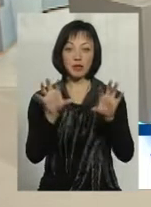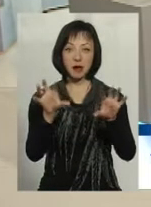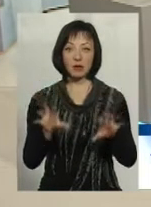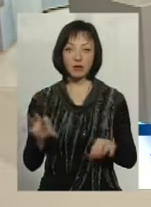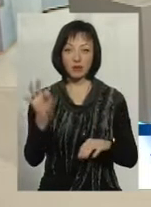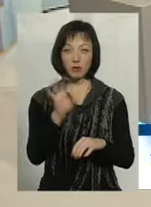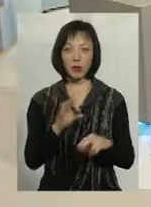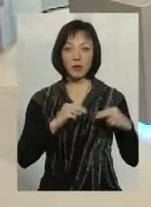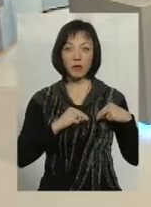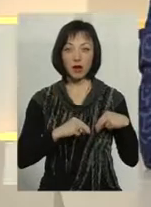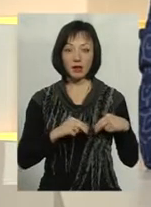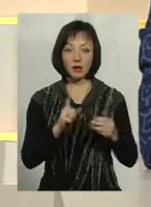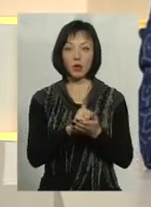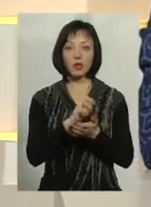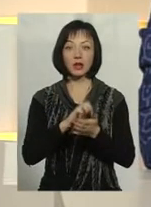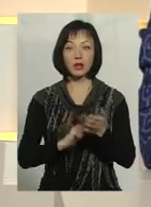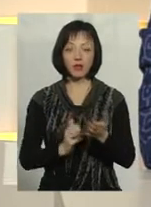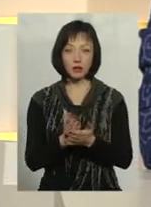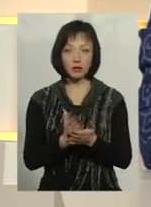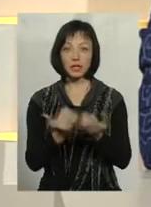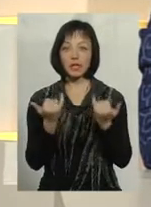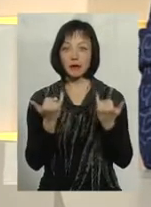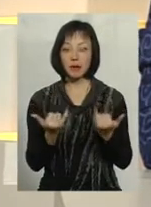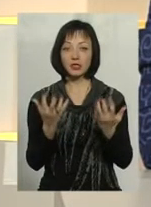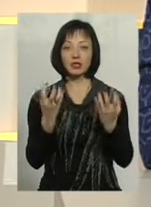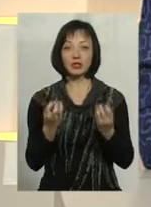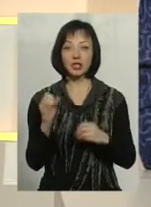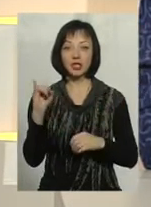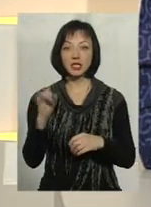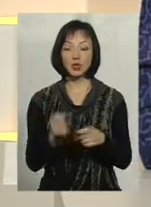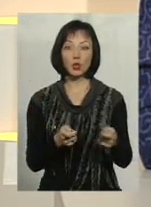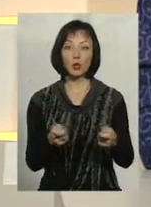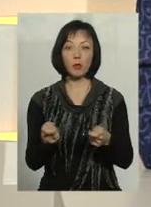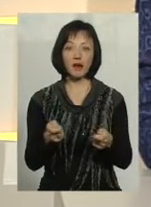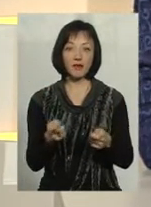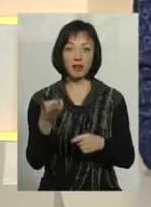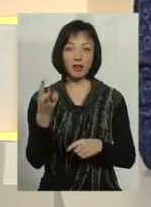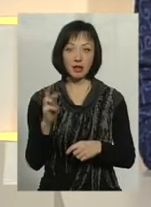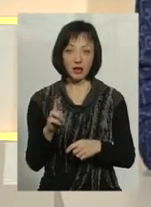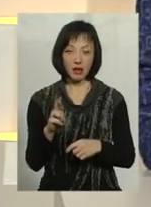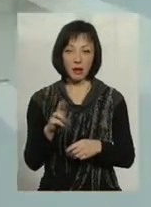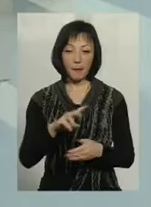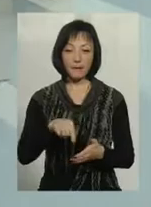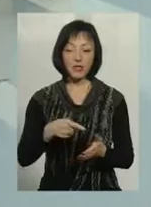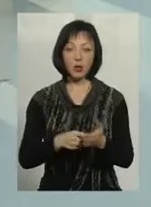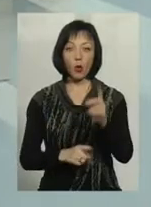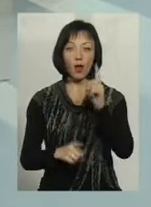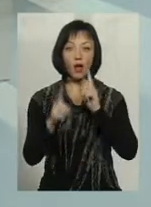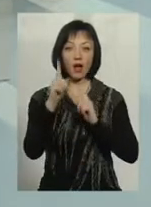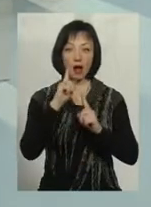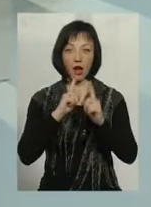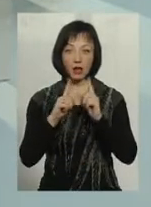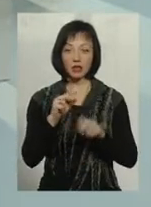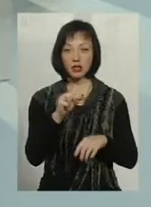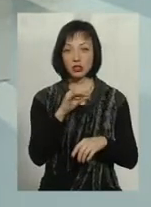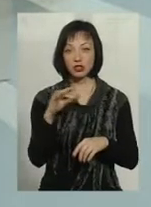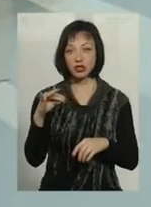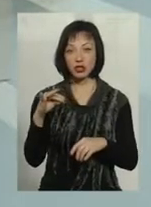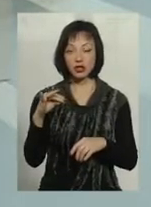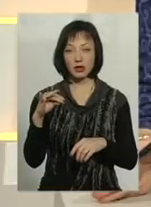ми в даній економічній ситуації, маю на увазі малий і середній бізнес, потягнути те оподаткування, що на нас покладено. От